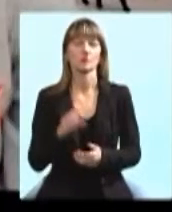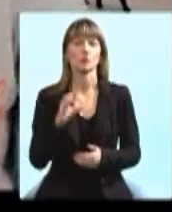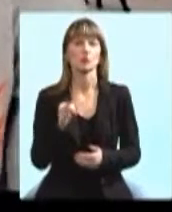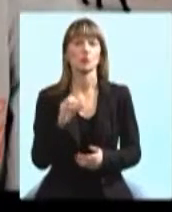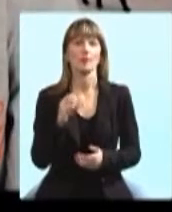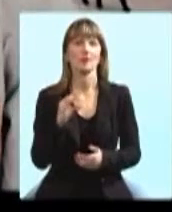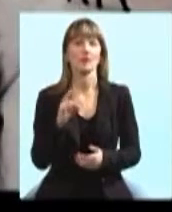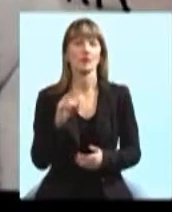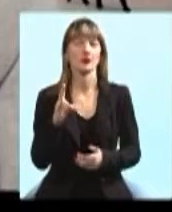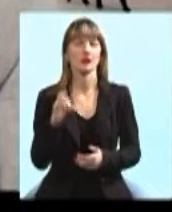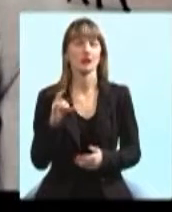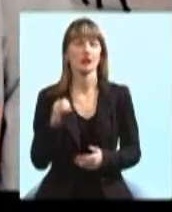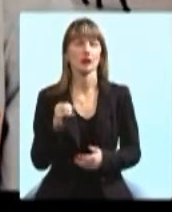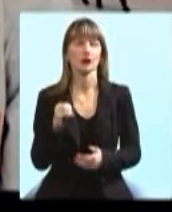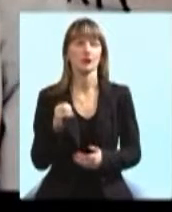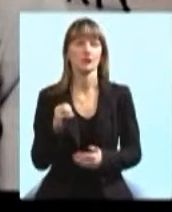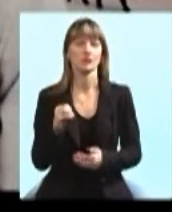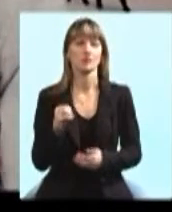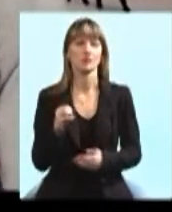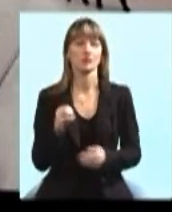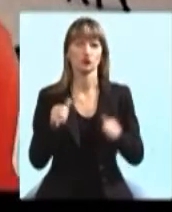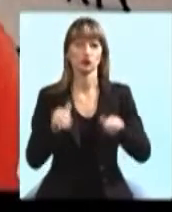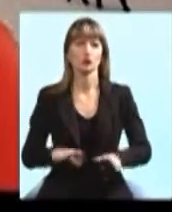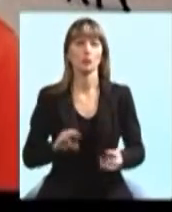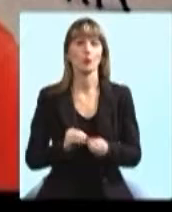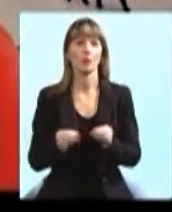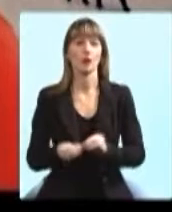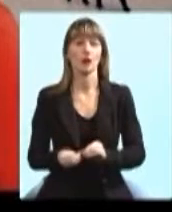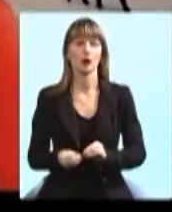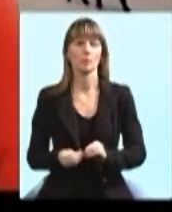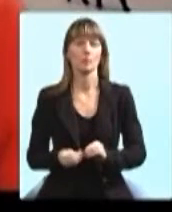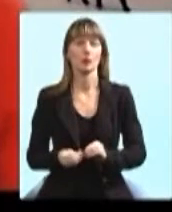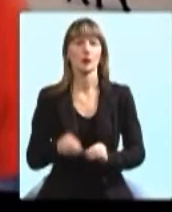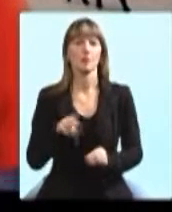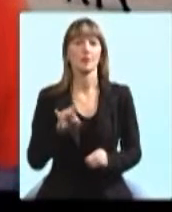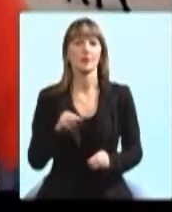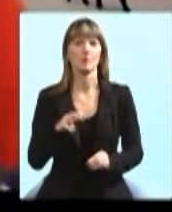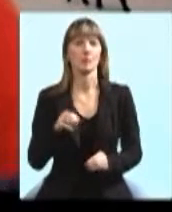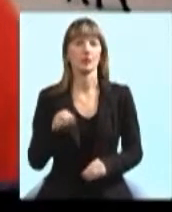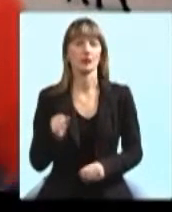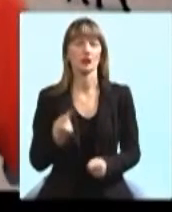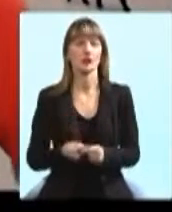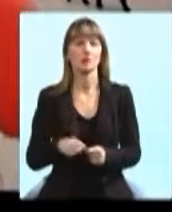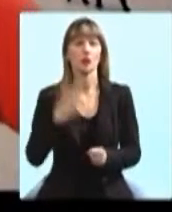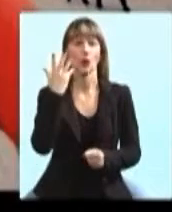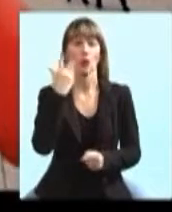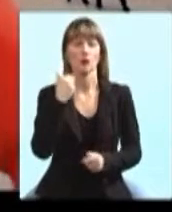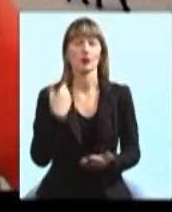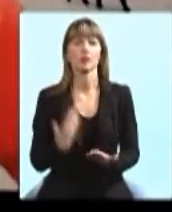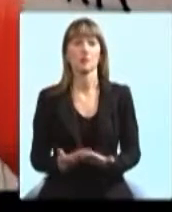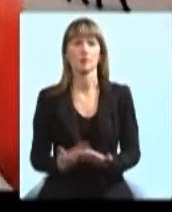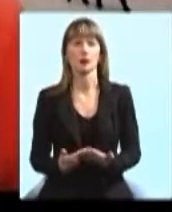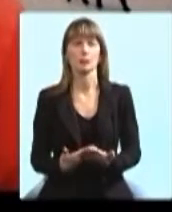суеверные. Они сами себе проблемы выдают. Примета – это когда,